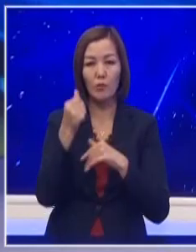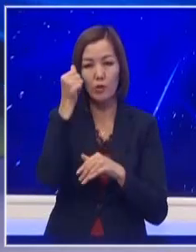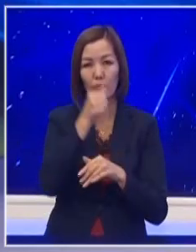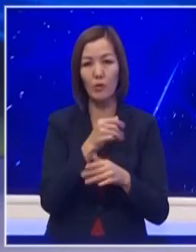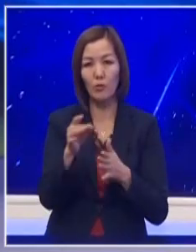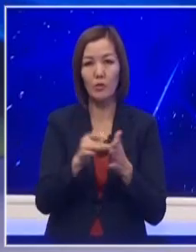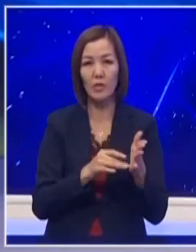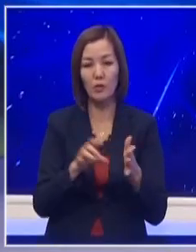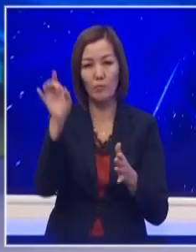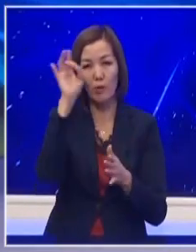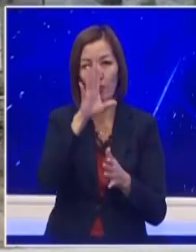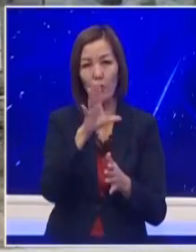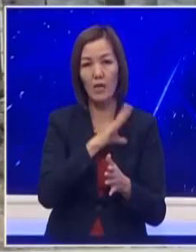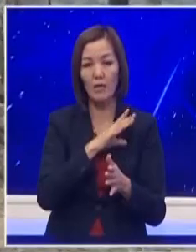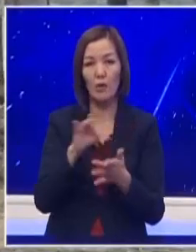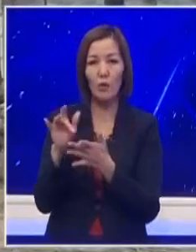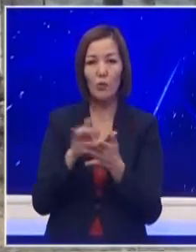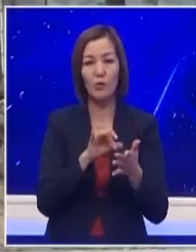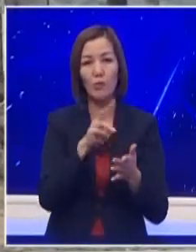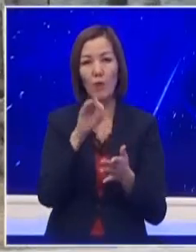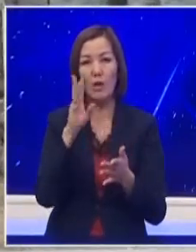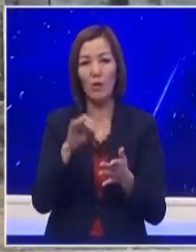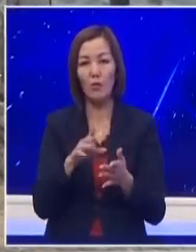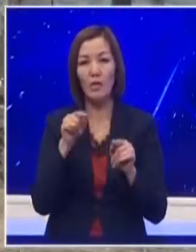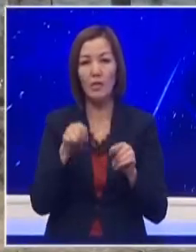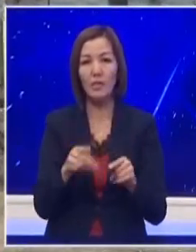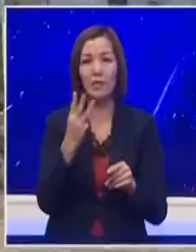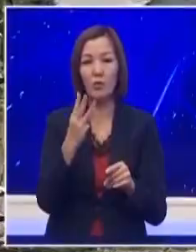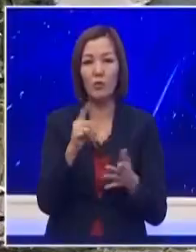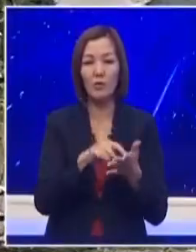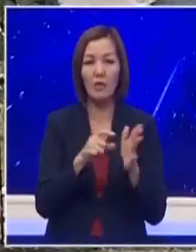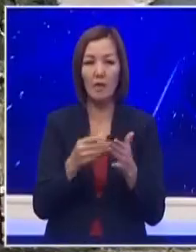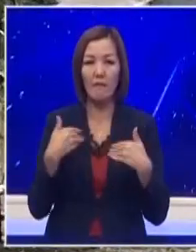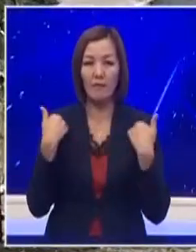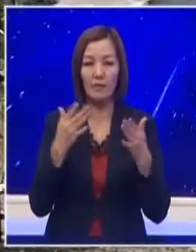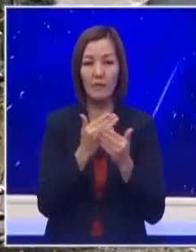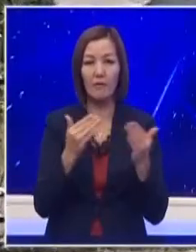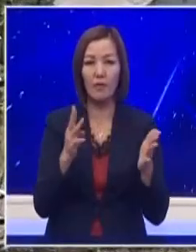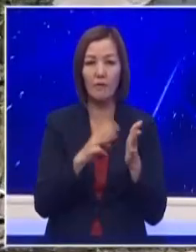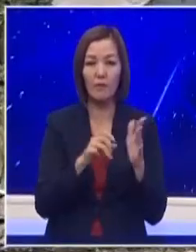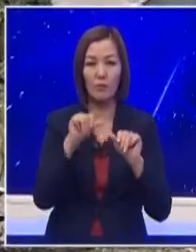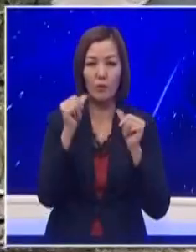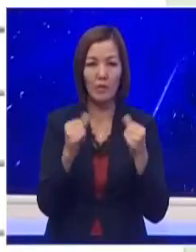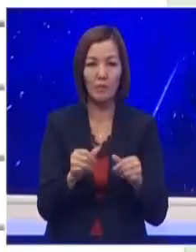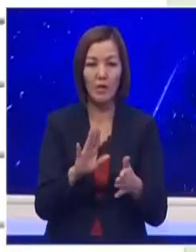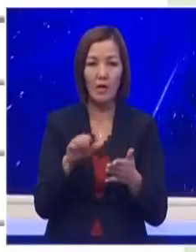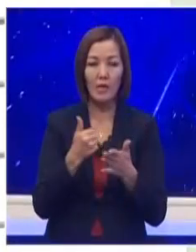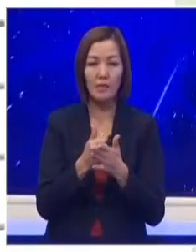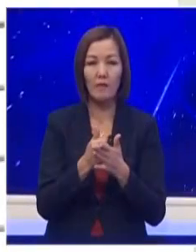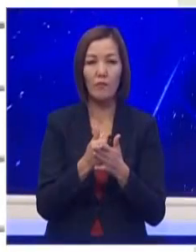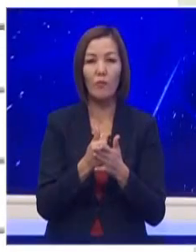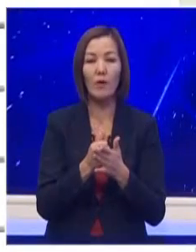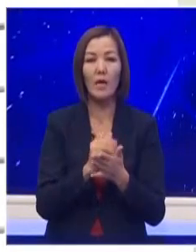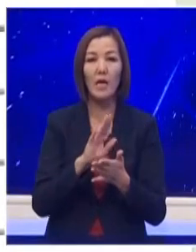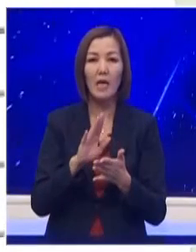году и сразу стал очень популярным среди туристов алакуля здесь в трех залах выставлено 800 экспонатов основного фонда